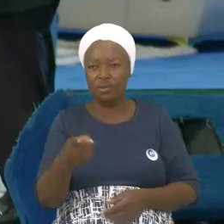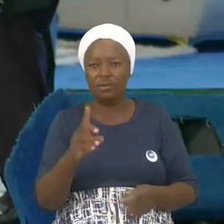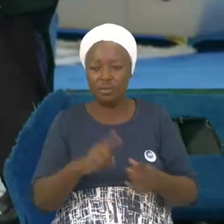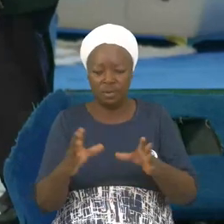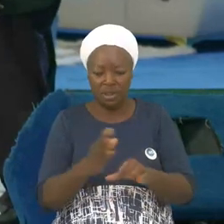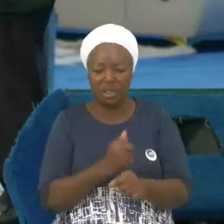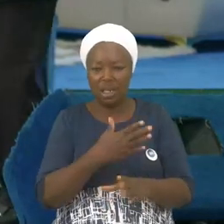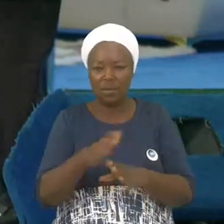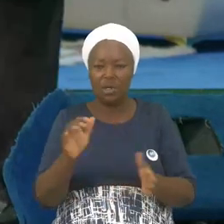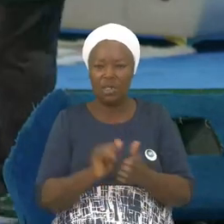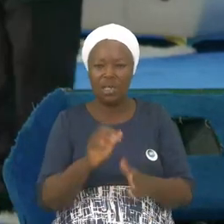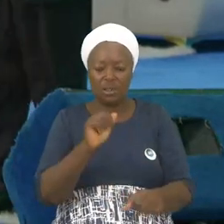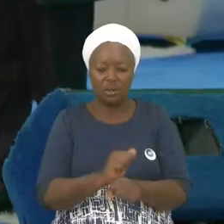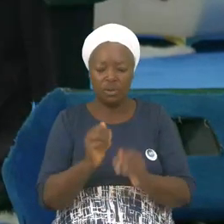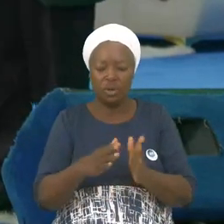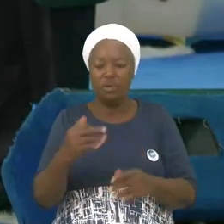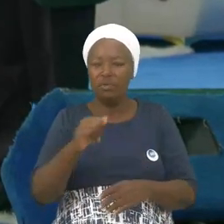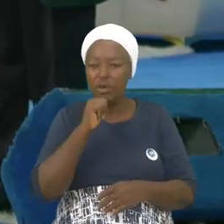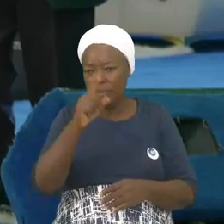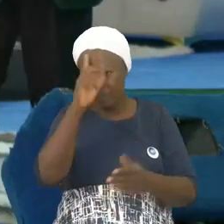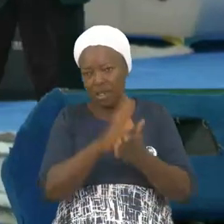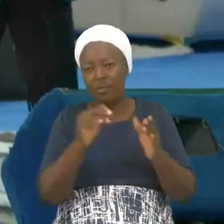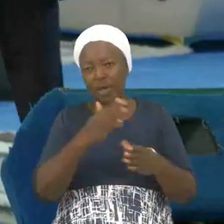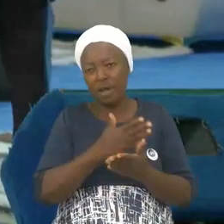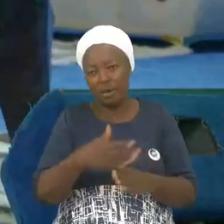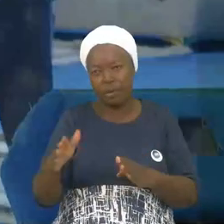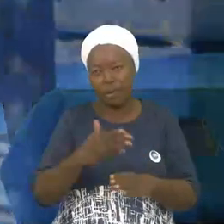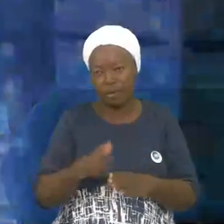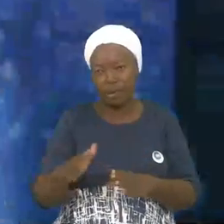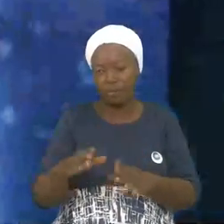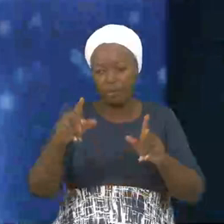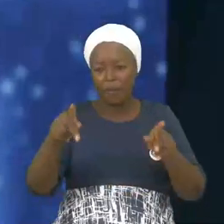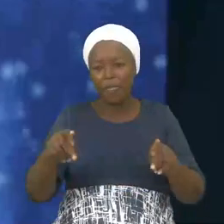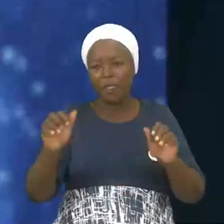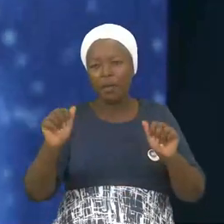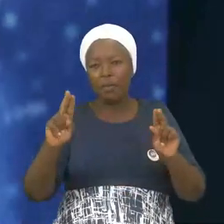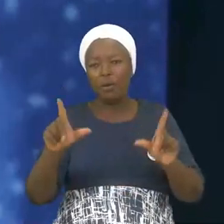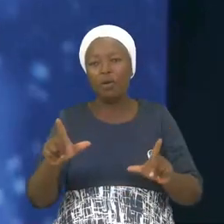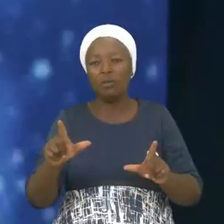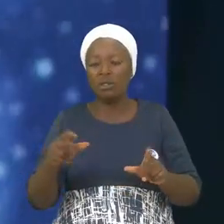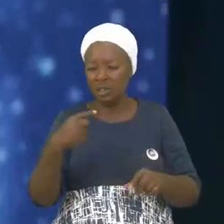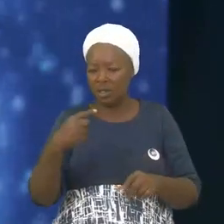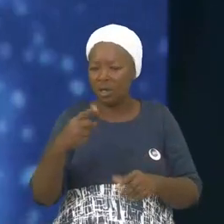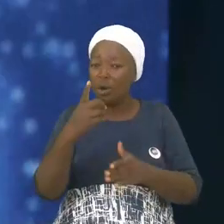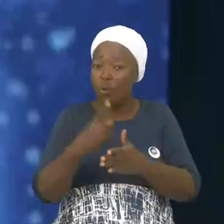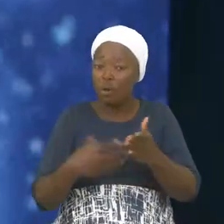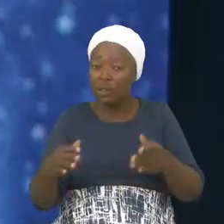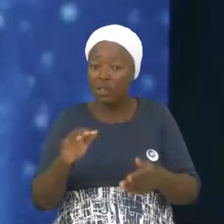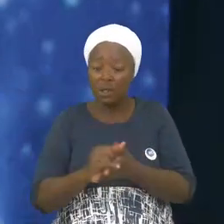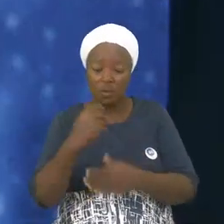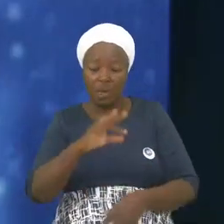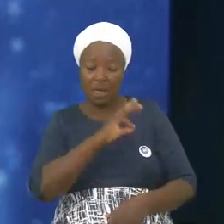Il demande. Il te dira d'ôter cette pierre d'incrédulité. Paul